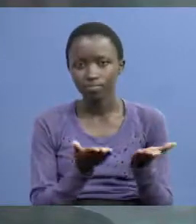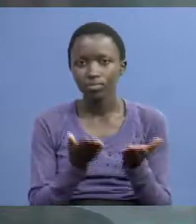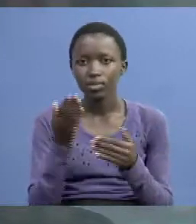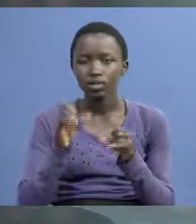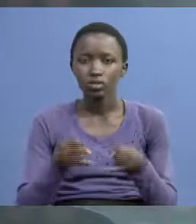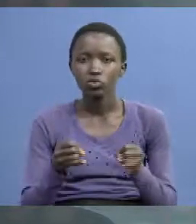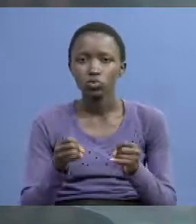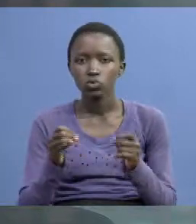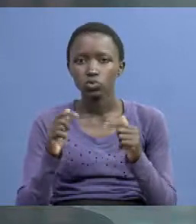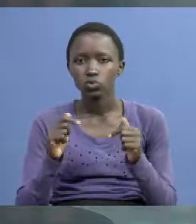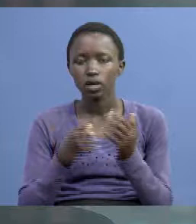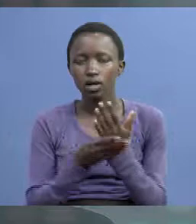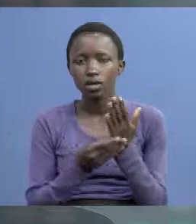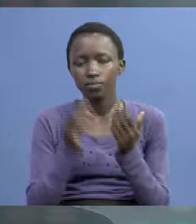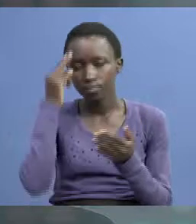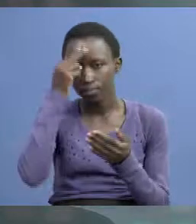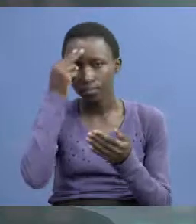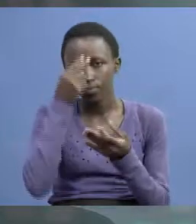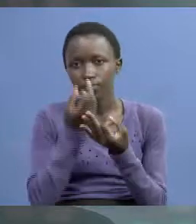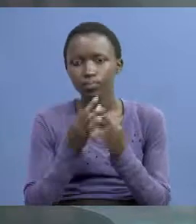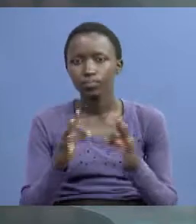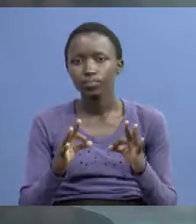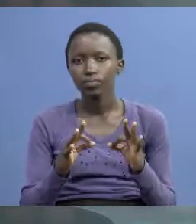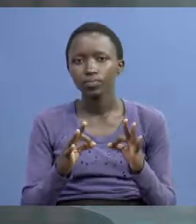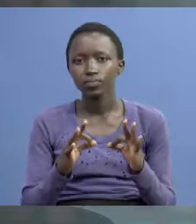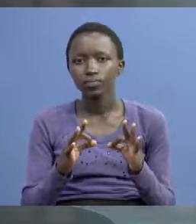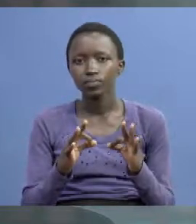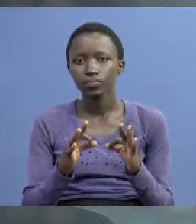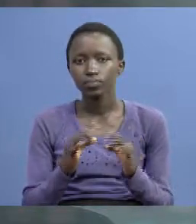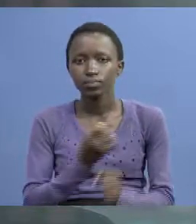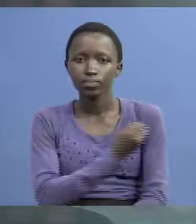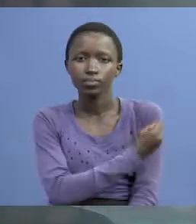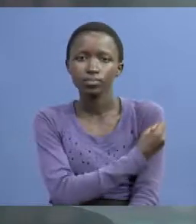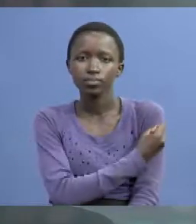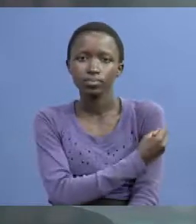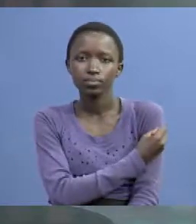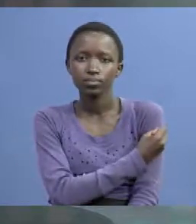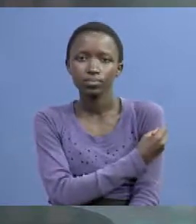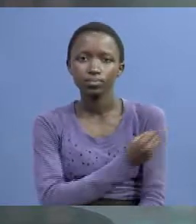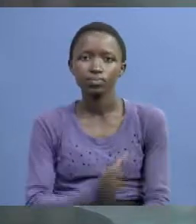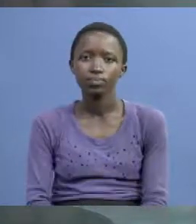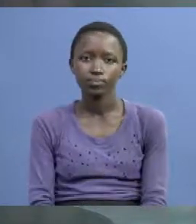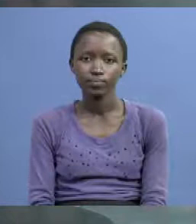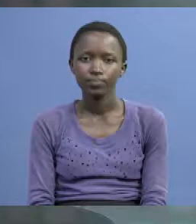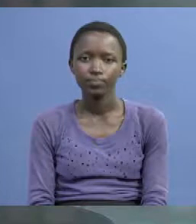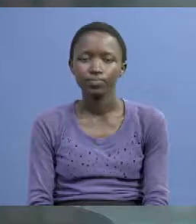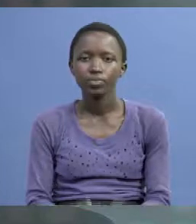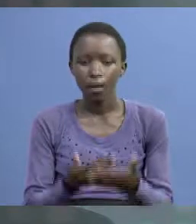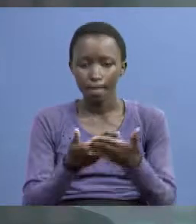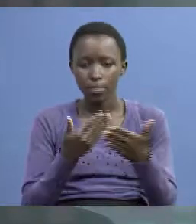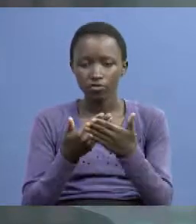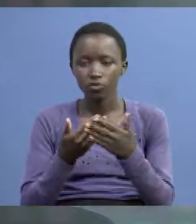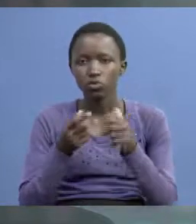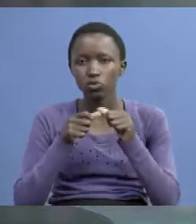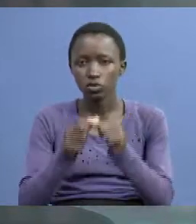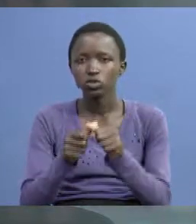sana kwenye mizizi ya habari naitwa Nancy Okware. Na mtangazaji kwa upande wa ishara anaitwa Janet Nyaboke. Kabla ya